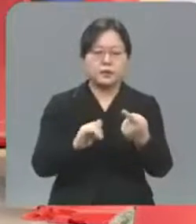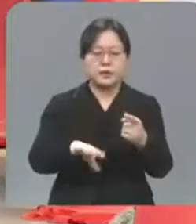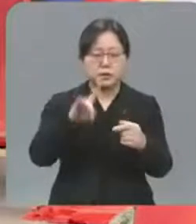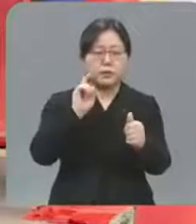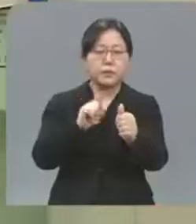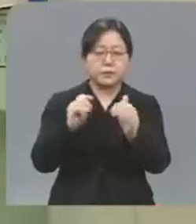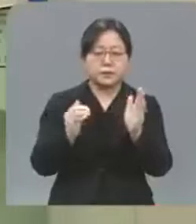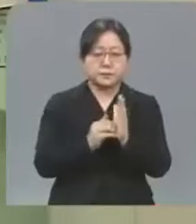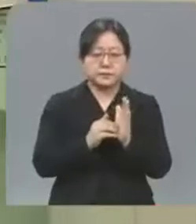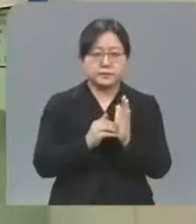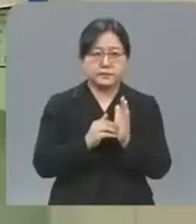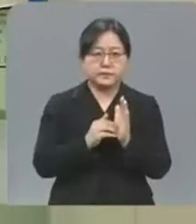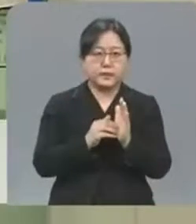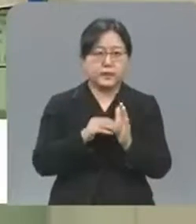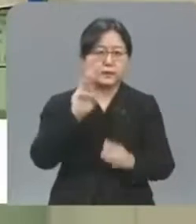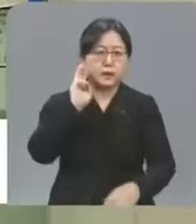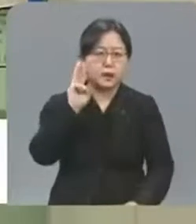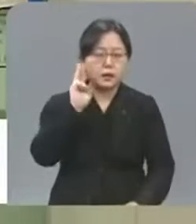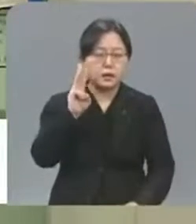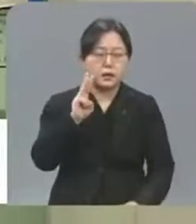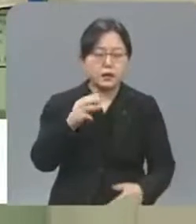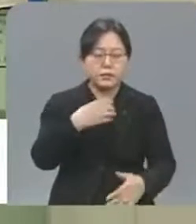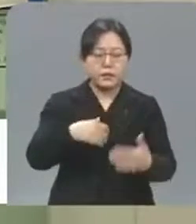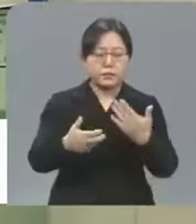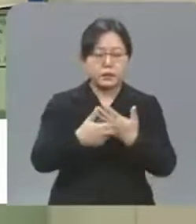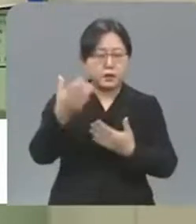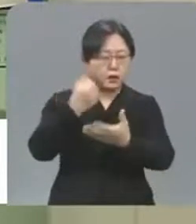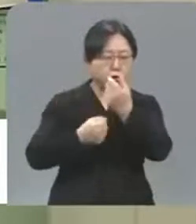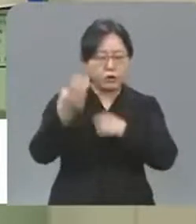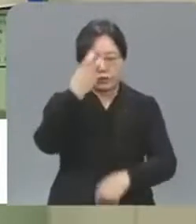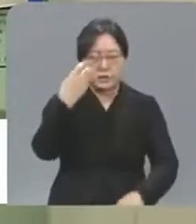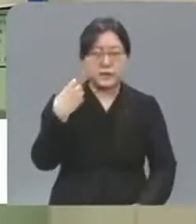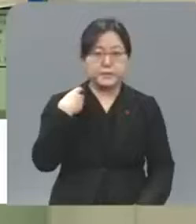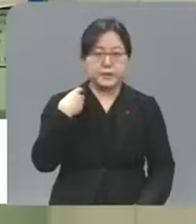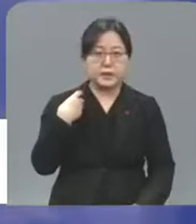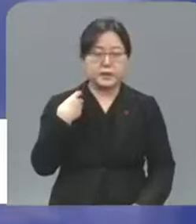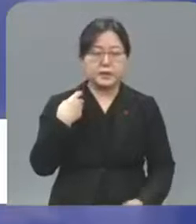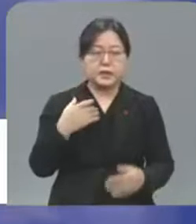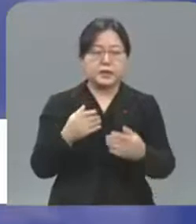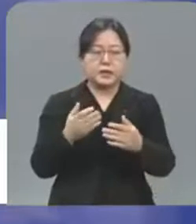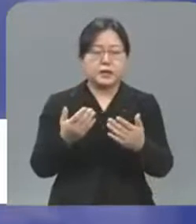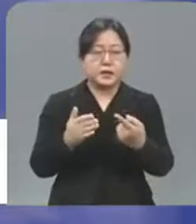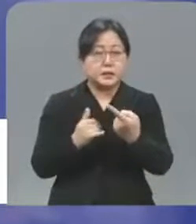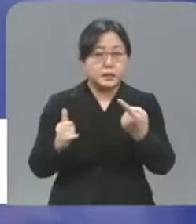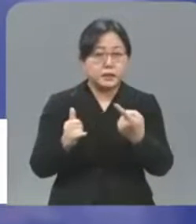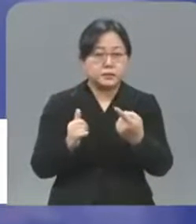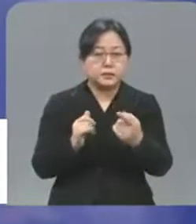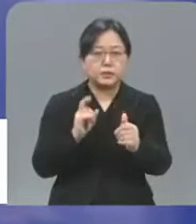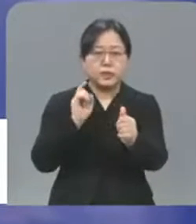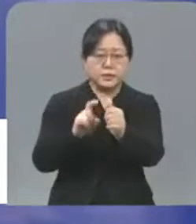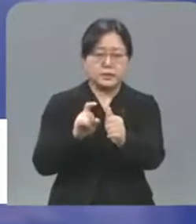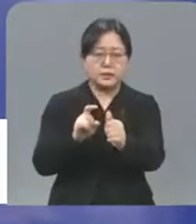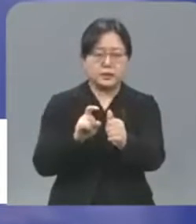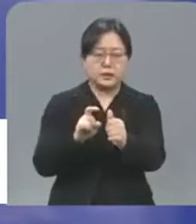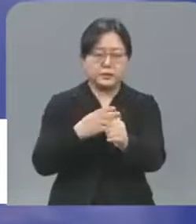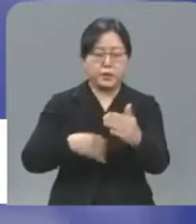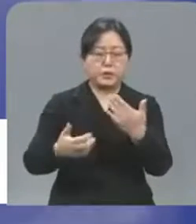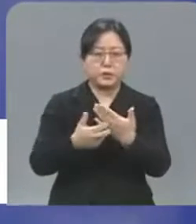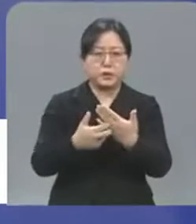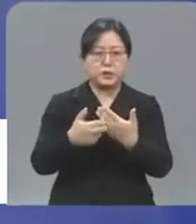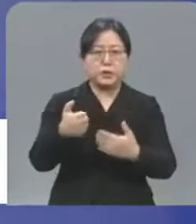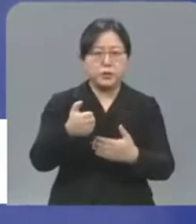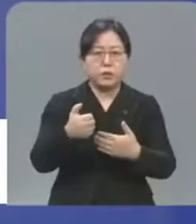됐습니다 사흘이 지난 보건소에서 역학 조사를 담당하는 직원 1명이 추가로 확인되면서 보건소 직원